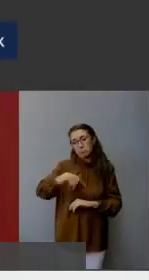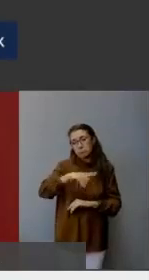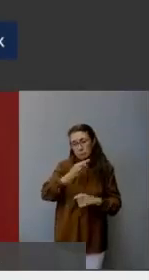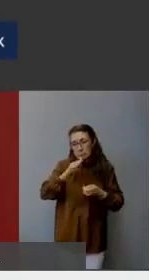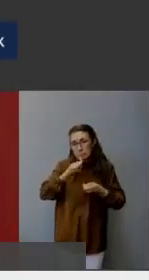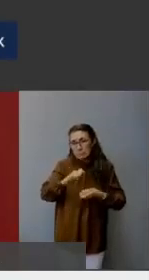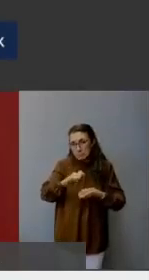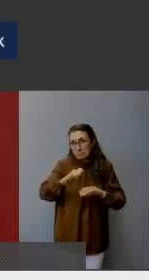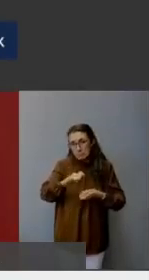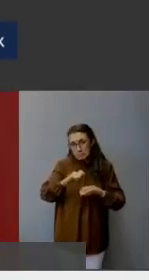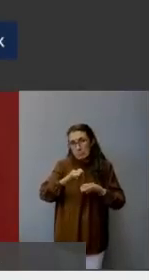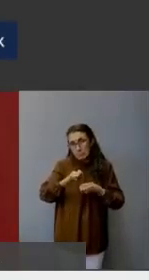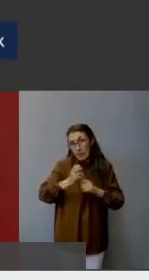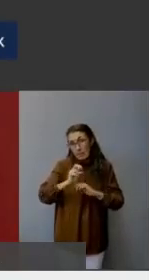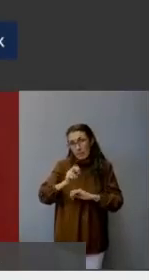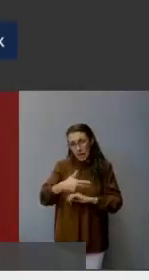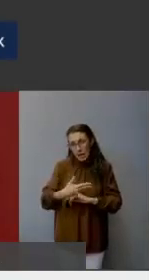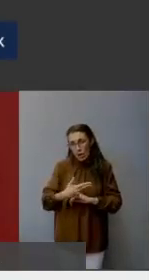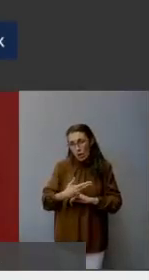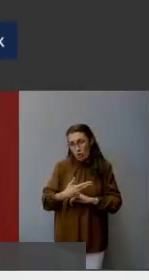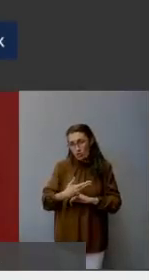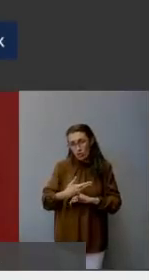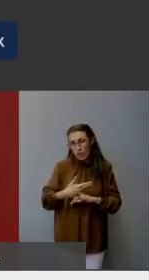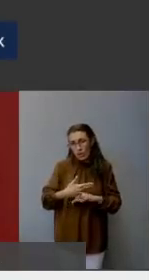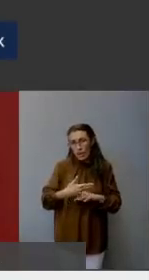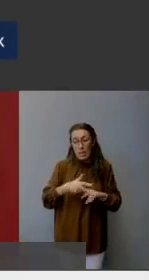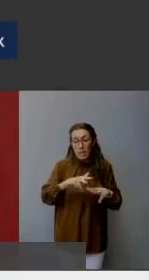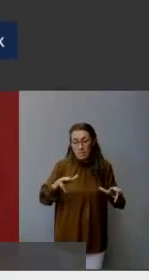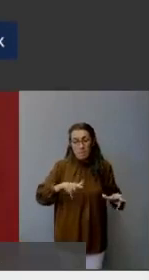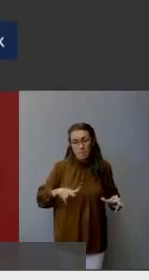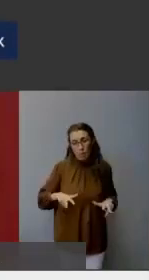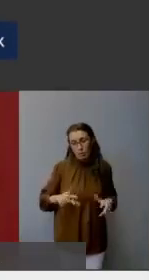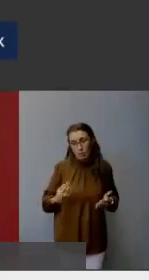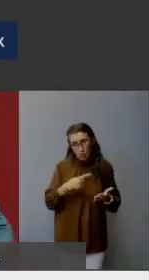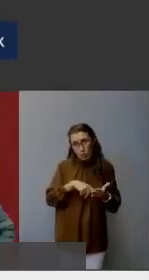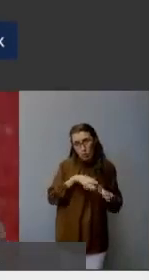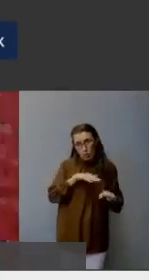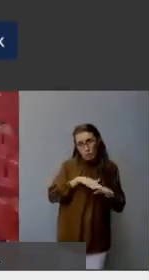perché al più presto possano sostituirsi questi posti auto grazie